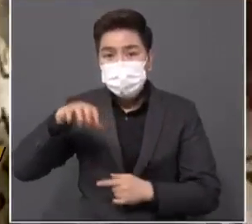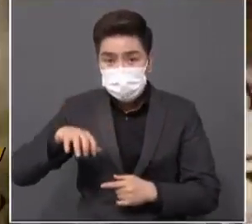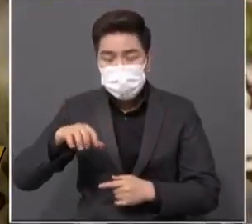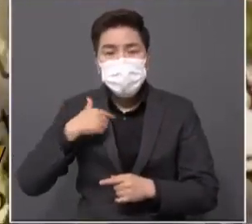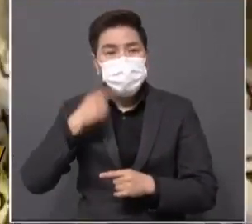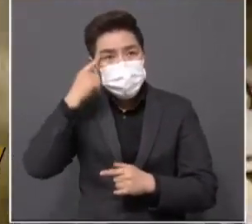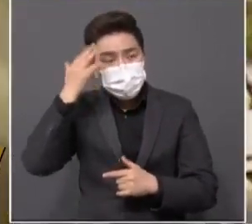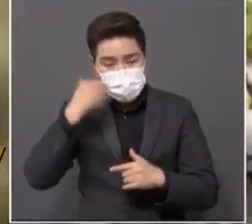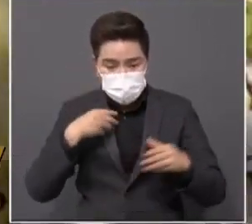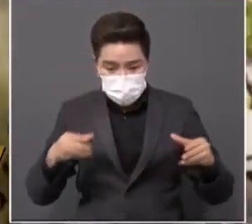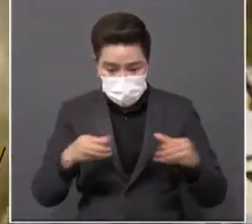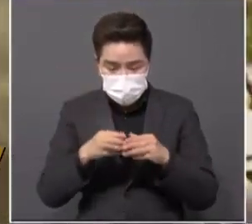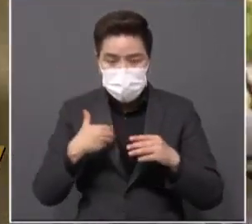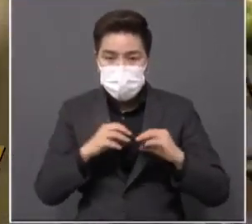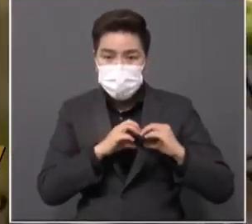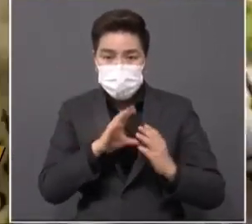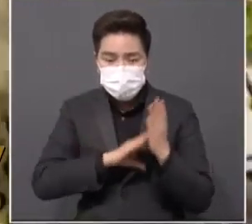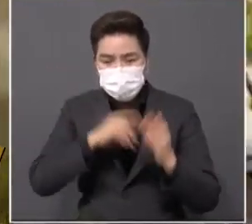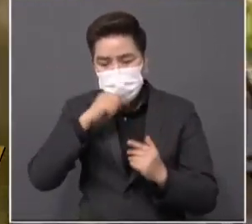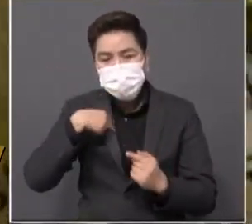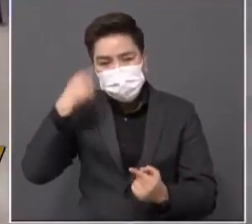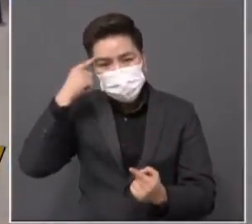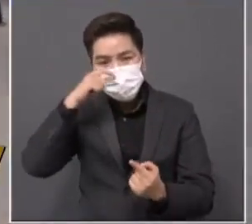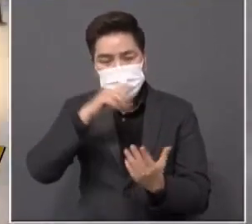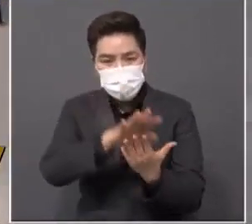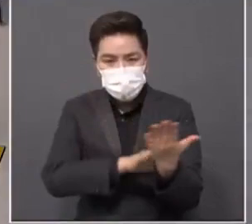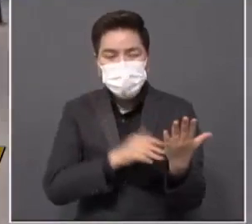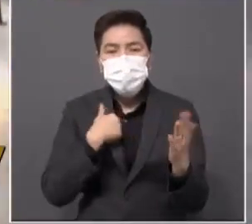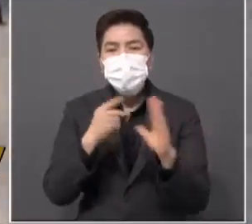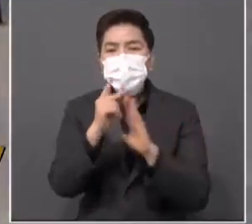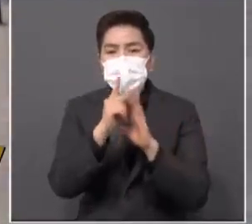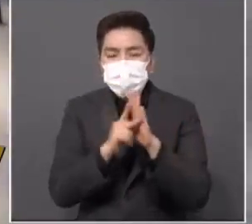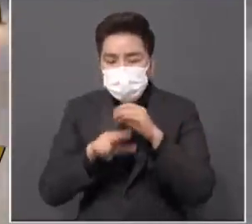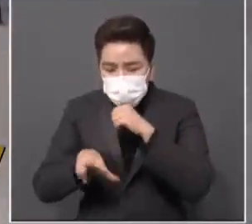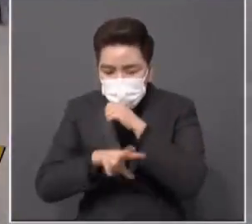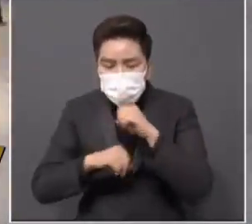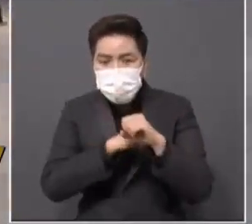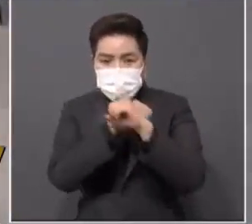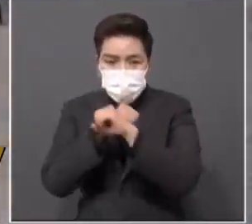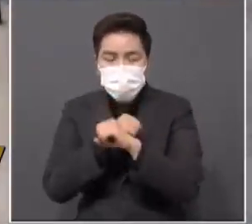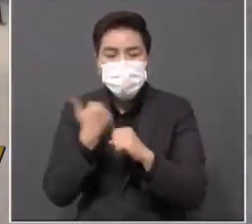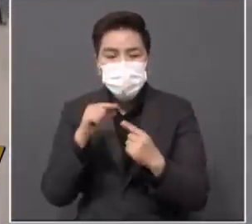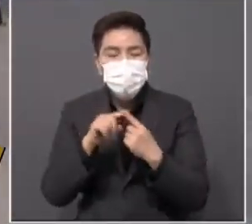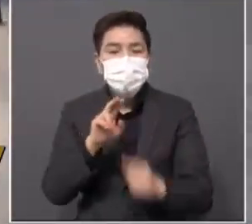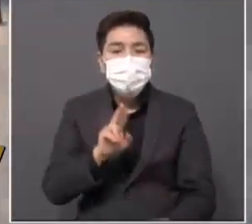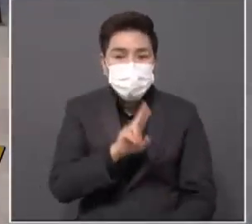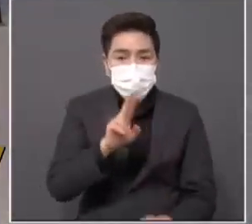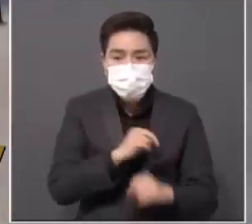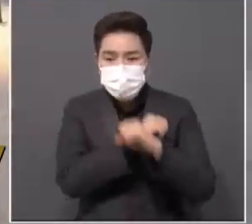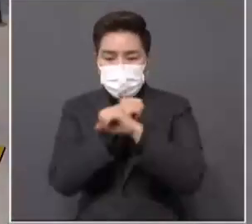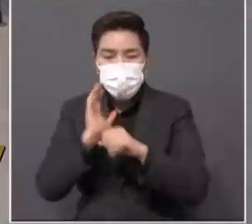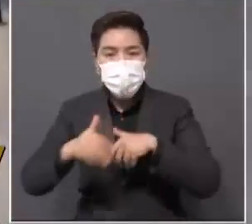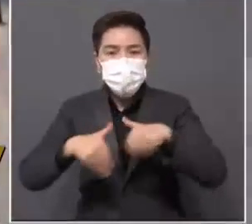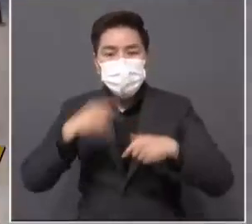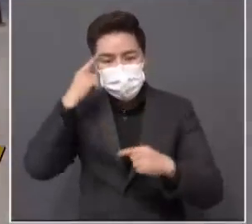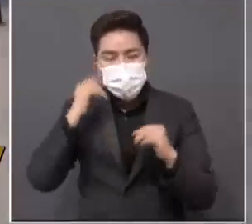ดอลกstarterว่พักภูมจัยไยตั้งมนวประเทศไยจะตองมกดหมายคบคุมการใช้กัชาจึทำให้การใช้การคมครองผบร